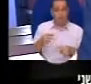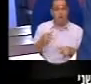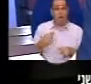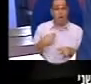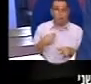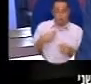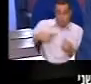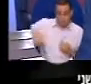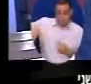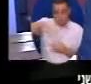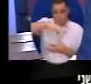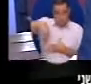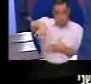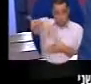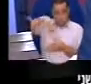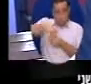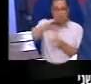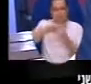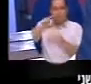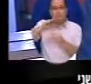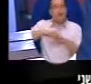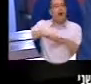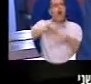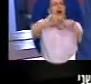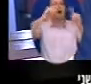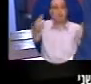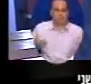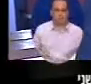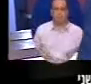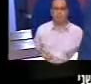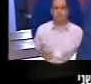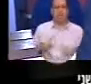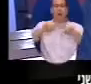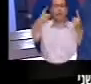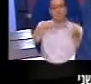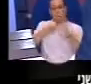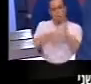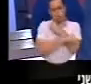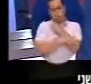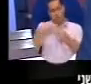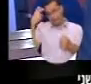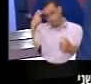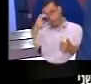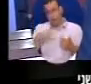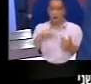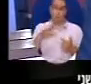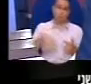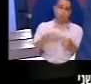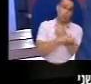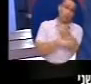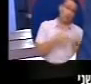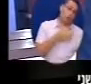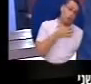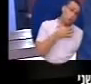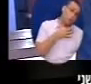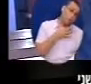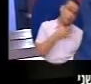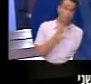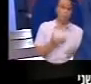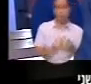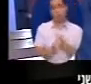מדברים בינינו על האחר. האחר, דרך אגב, זה יכול להיות סטודנט ערבי, אבל זה יכול להיות גם סטודנט אתיופי, וזה יכול